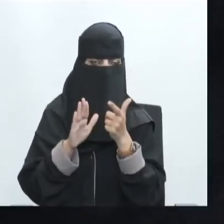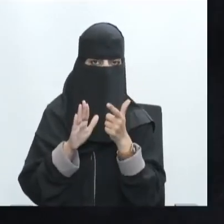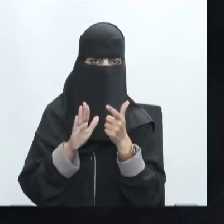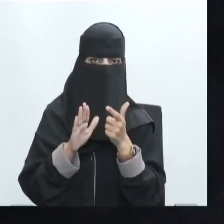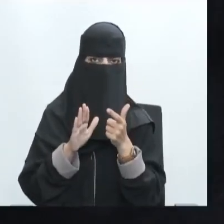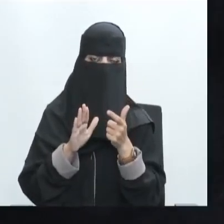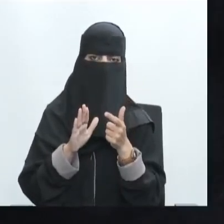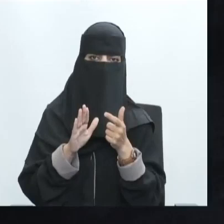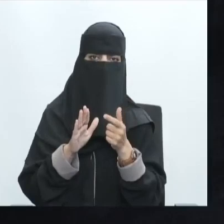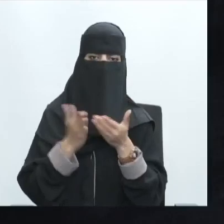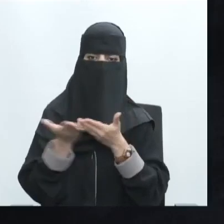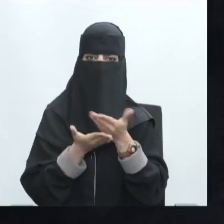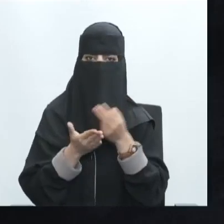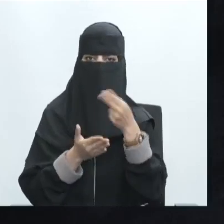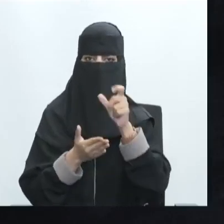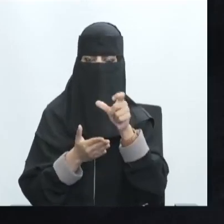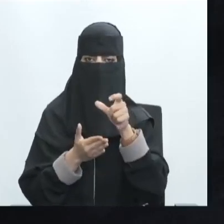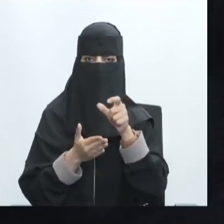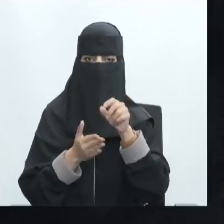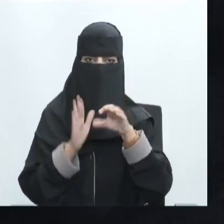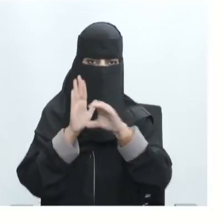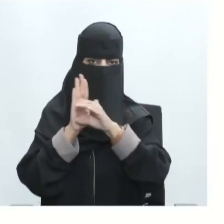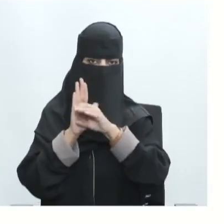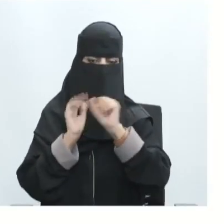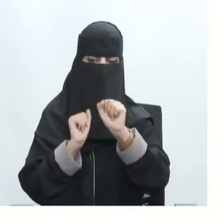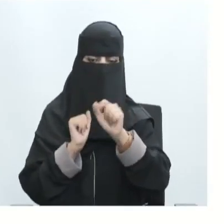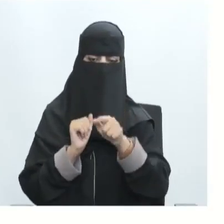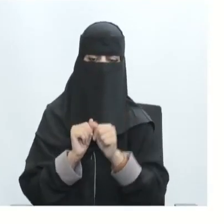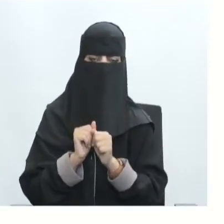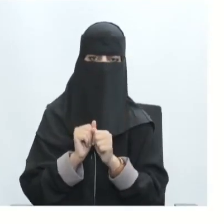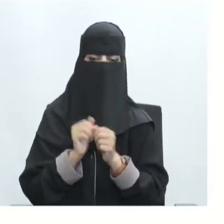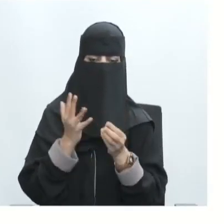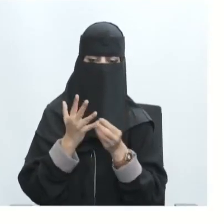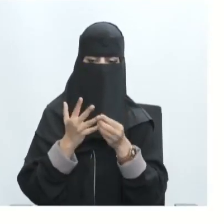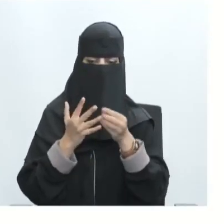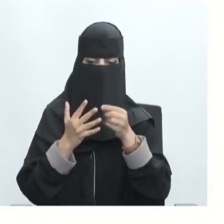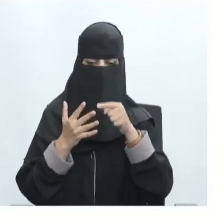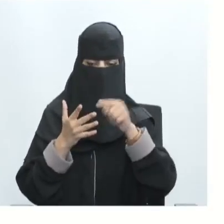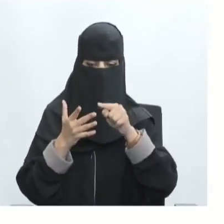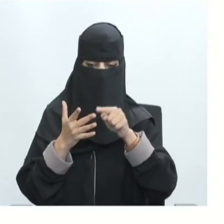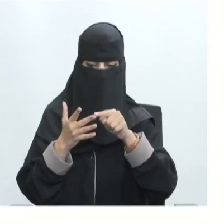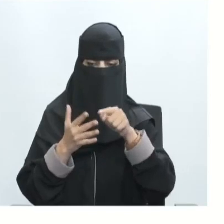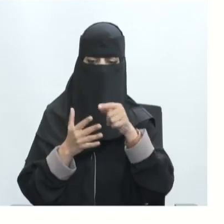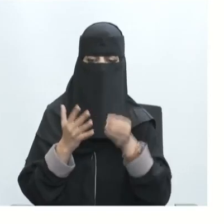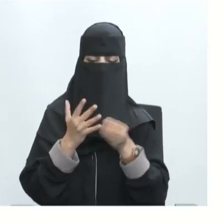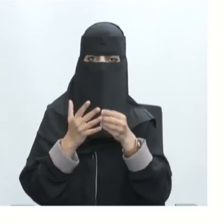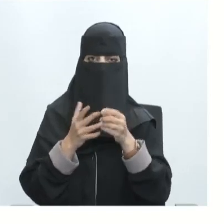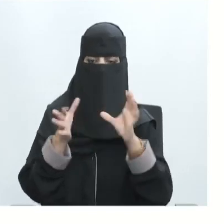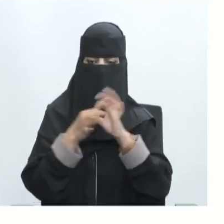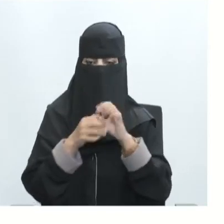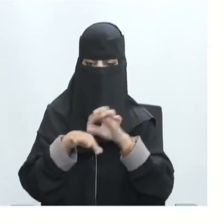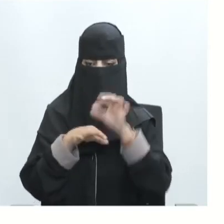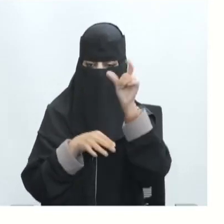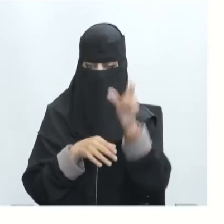موضوع يتحدث عن عن تلك الفقره مستويات علاقه الانسان بالعالم